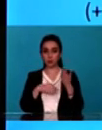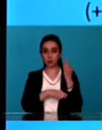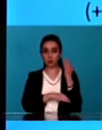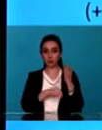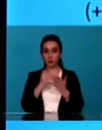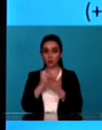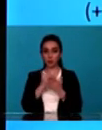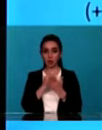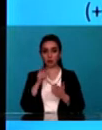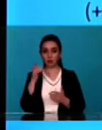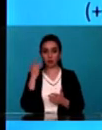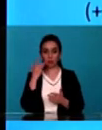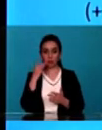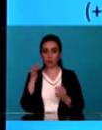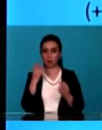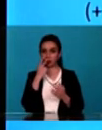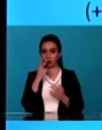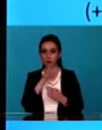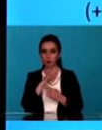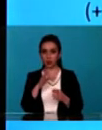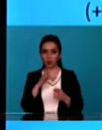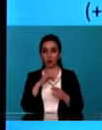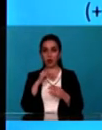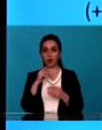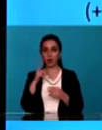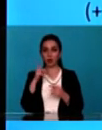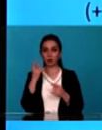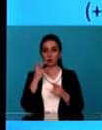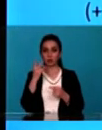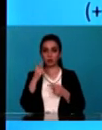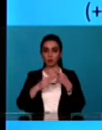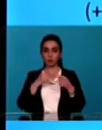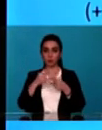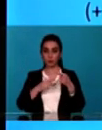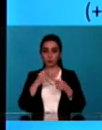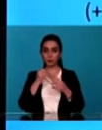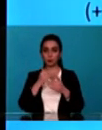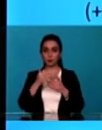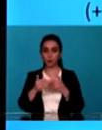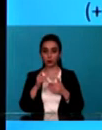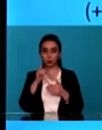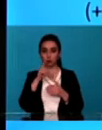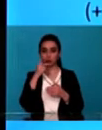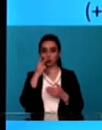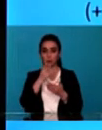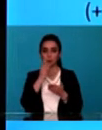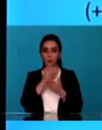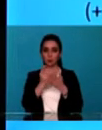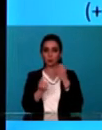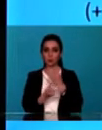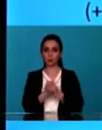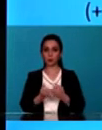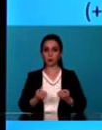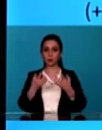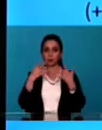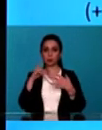программы, иногда ее не видно, тогда немножко нужно переключателем продвинуться вперед, чтобы эта вкладка у нас появилась. И вот